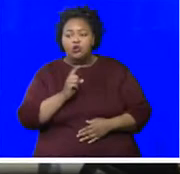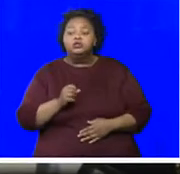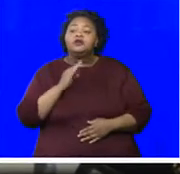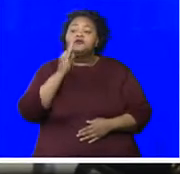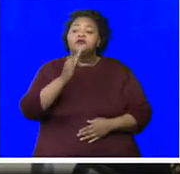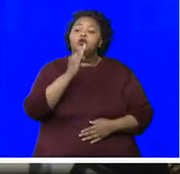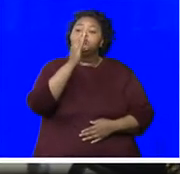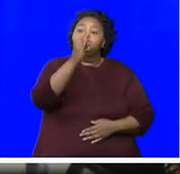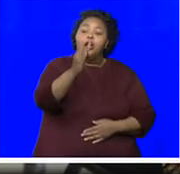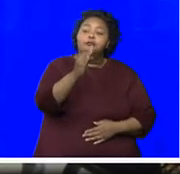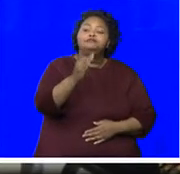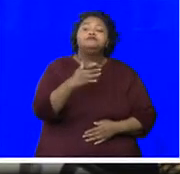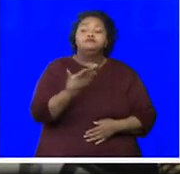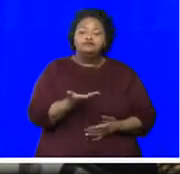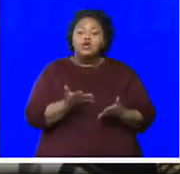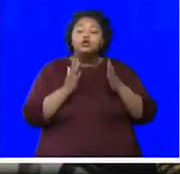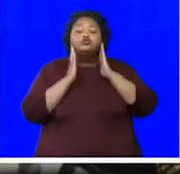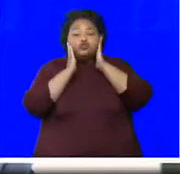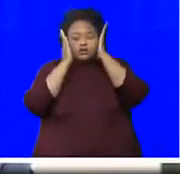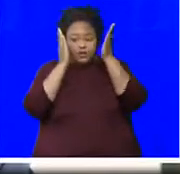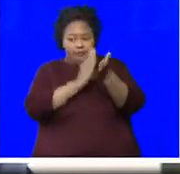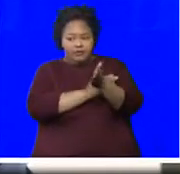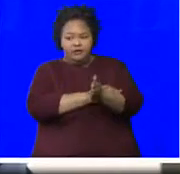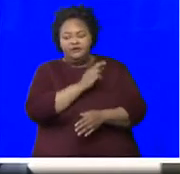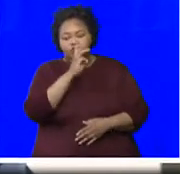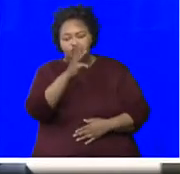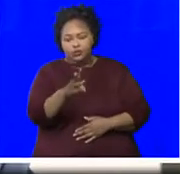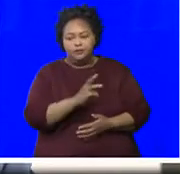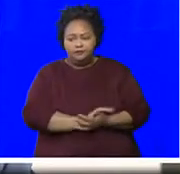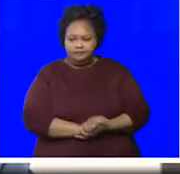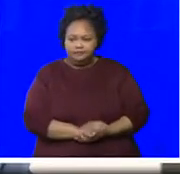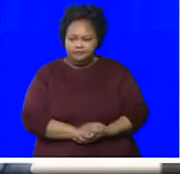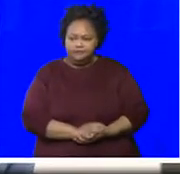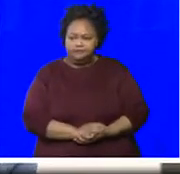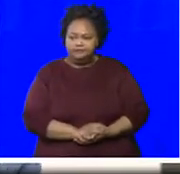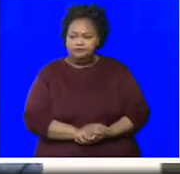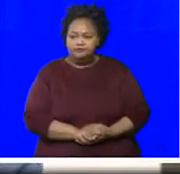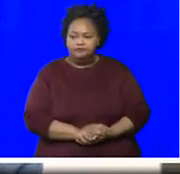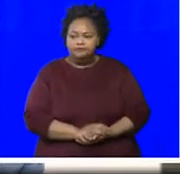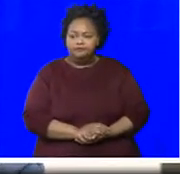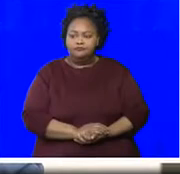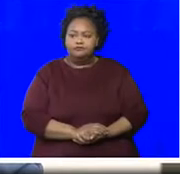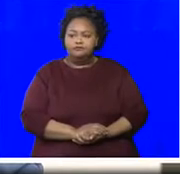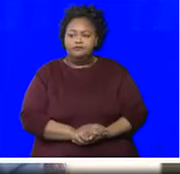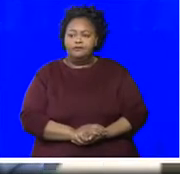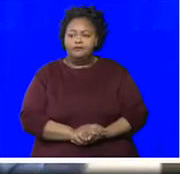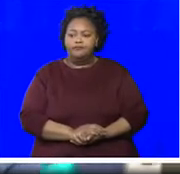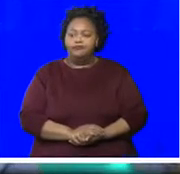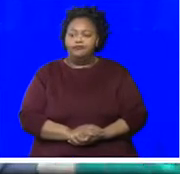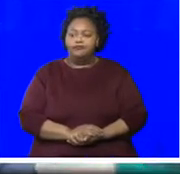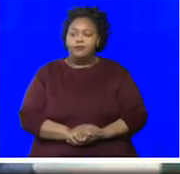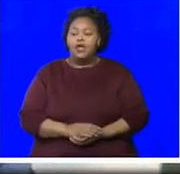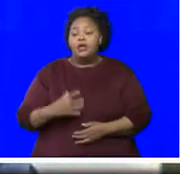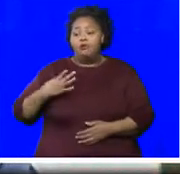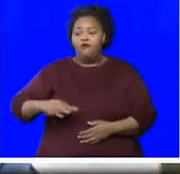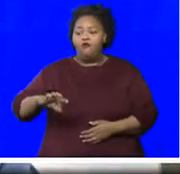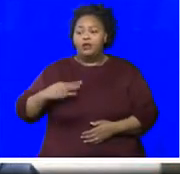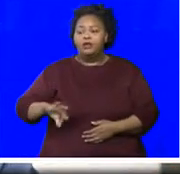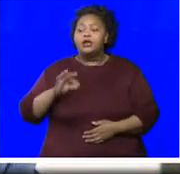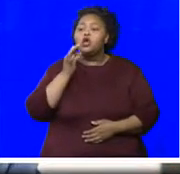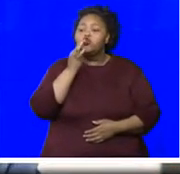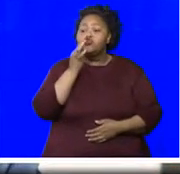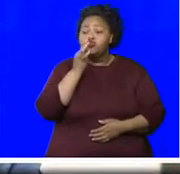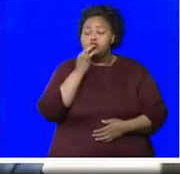o young women laba part of the training ngibole sesisibabo sibathi abamahlahla indlela ekufundisa labanye abantu labasha